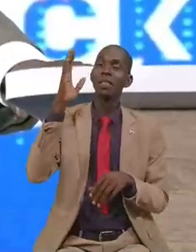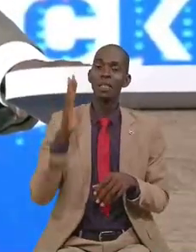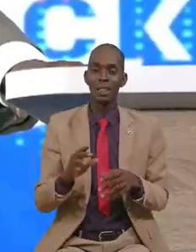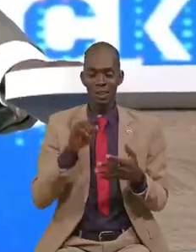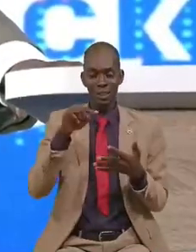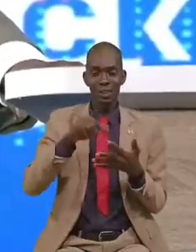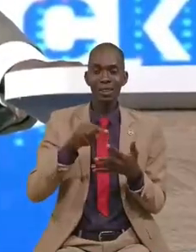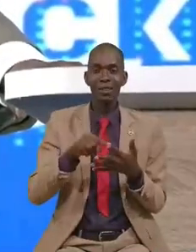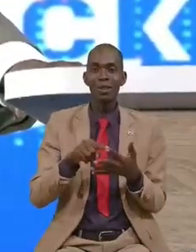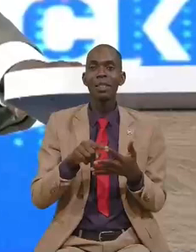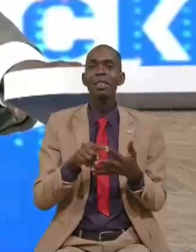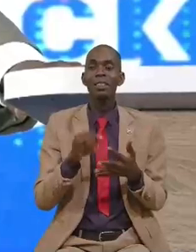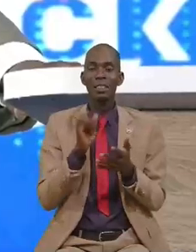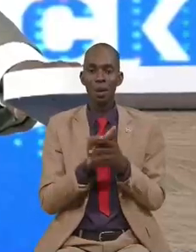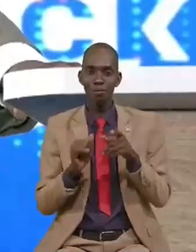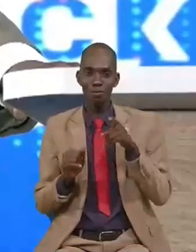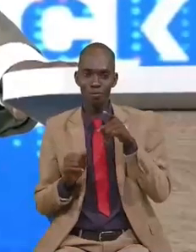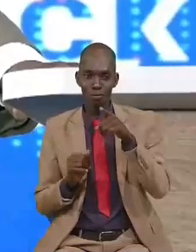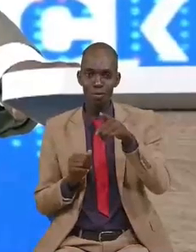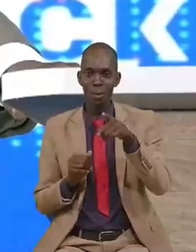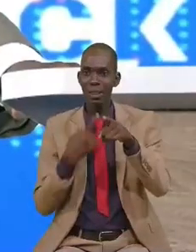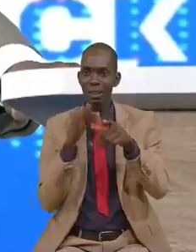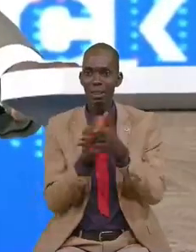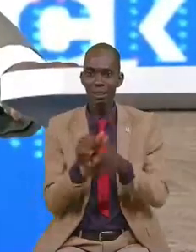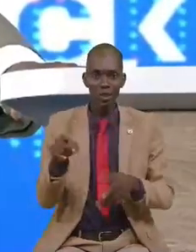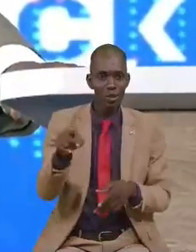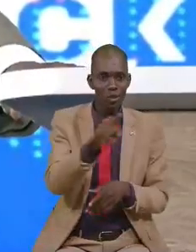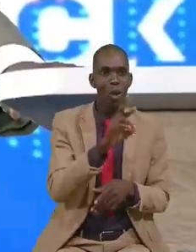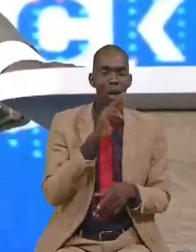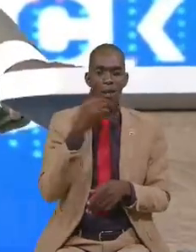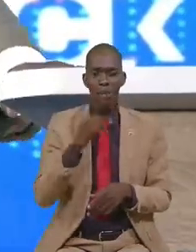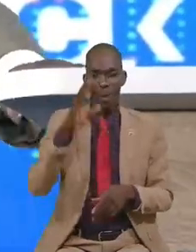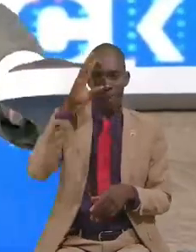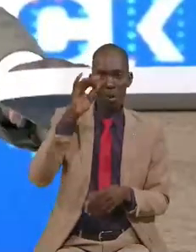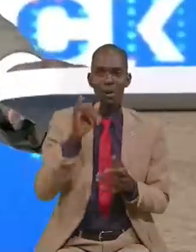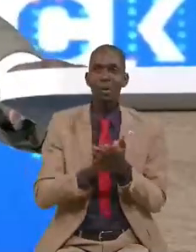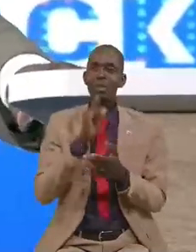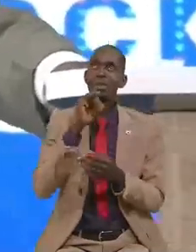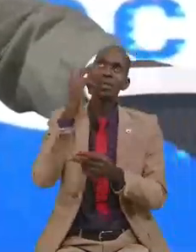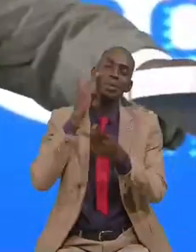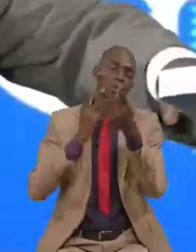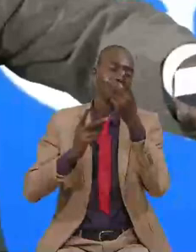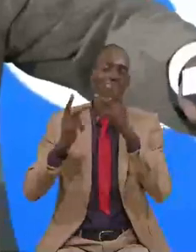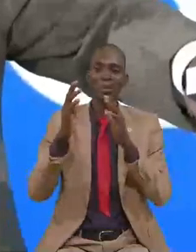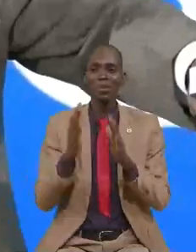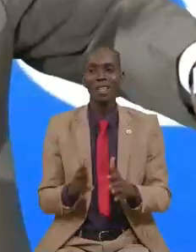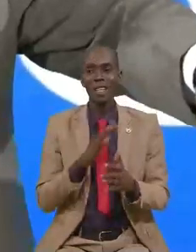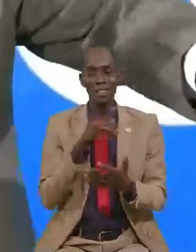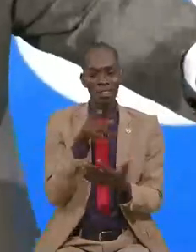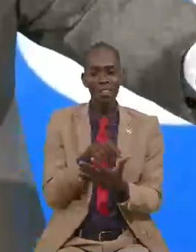là, qui dit, c'est toi l'homme, ça, c'est le don du prophète.